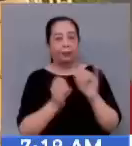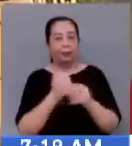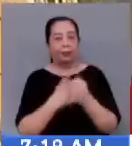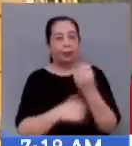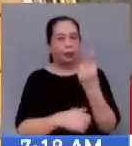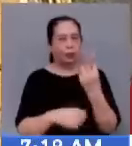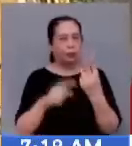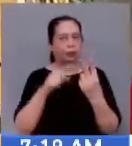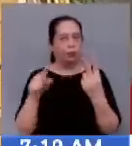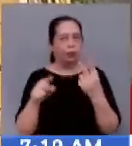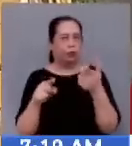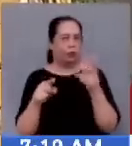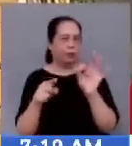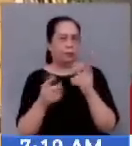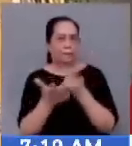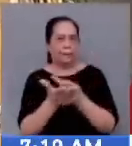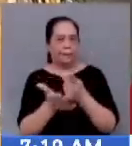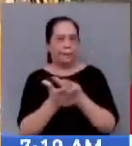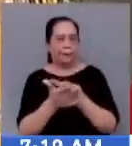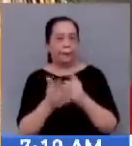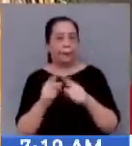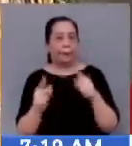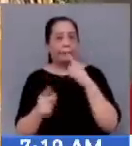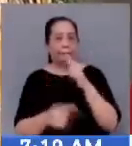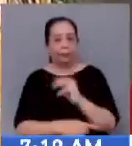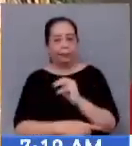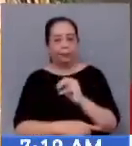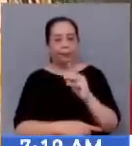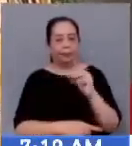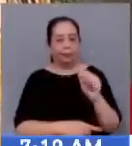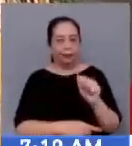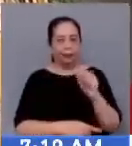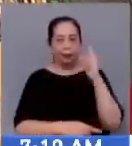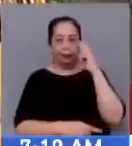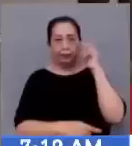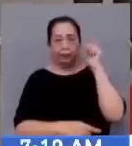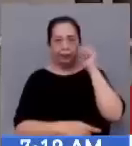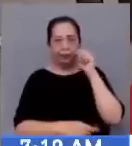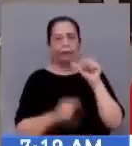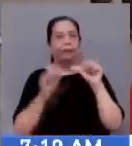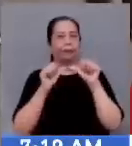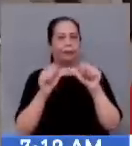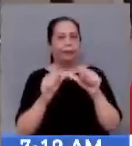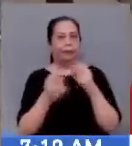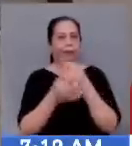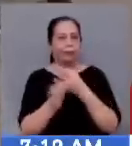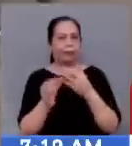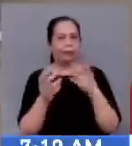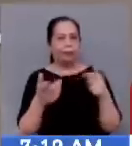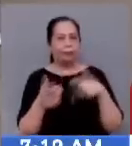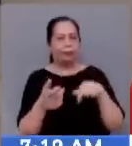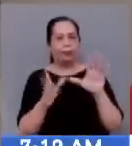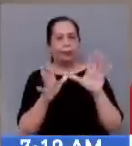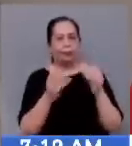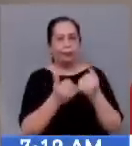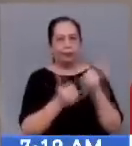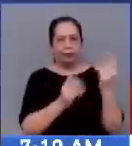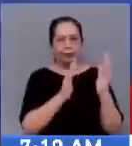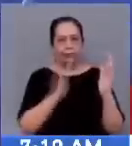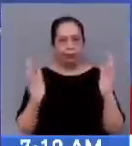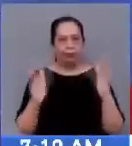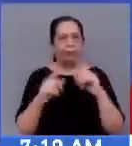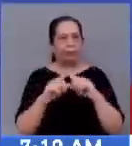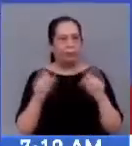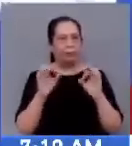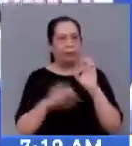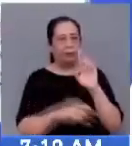29 pesos. Pero ayon kay MMDA Chairman Romando Artes, tuloy pa rin ang libreng sakay dito sa Commonwealth. Yun nga lang, kapag rush hour